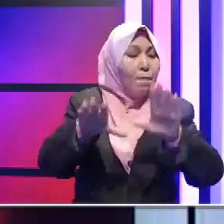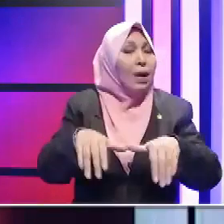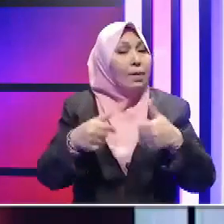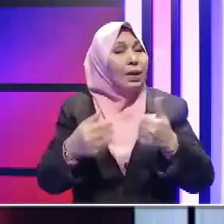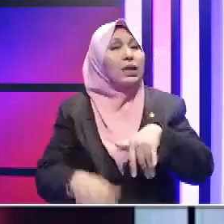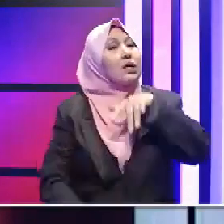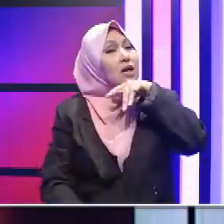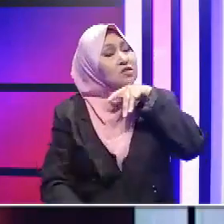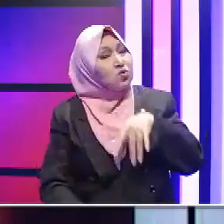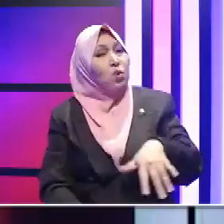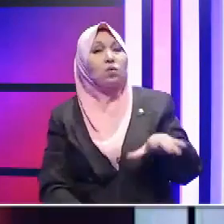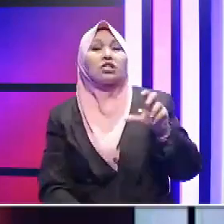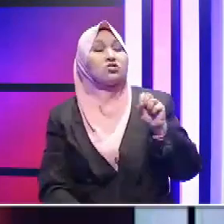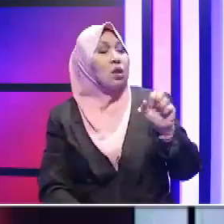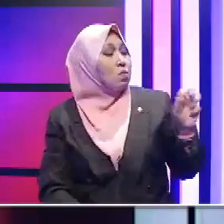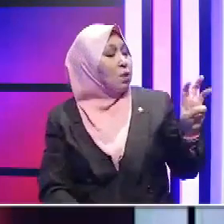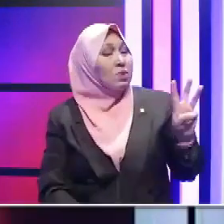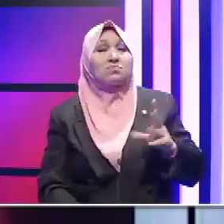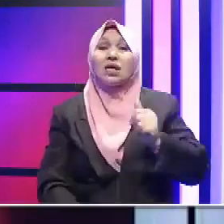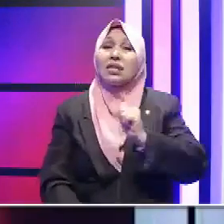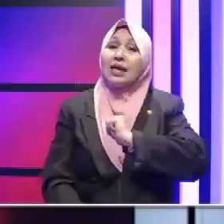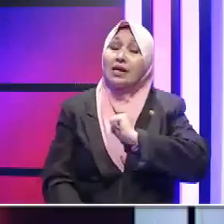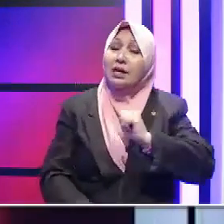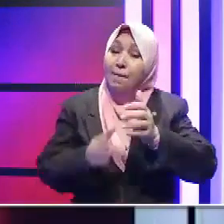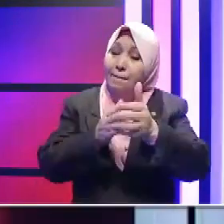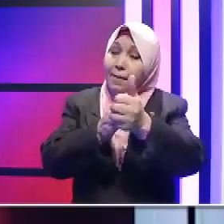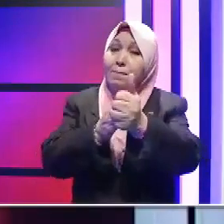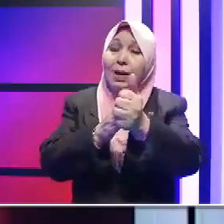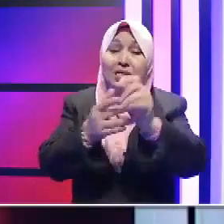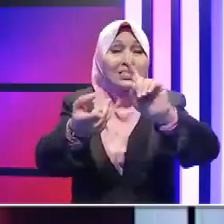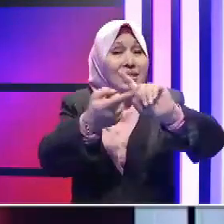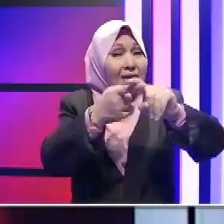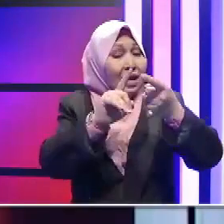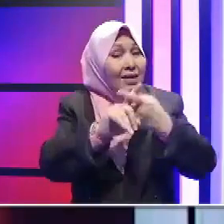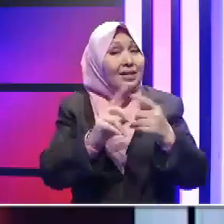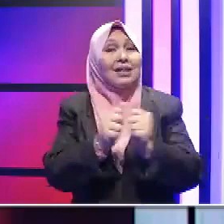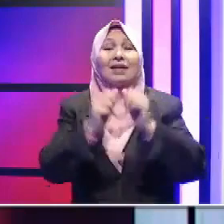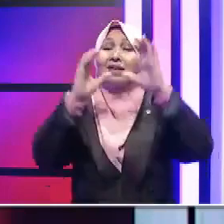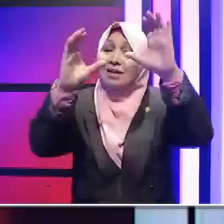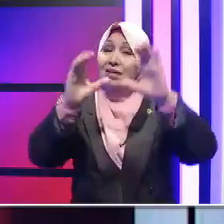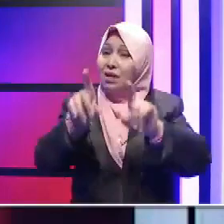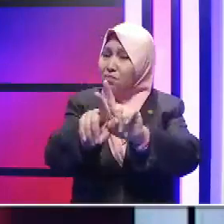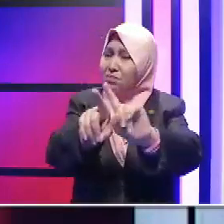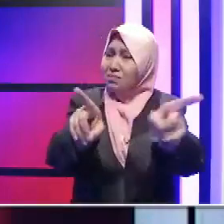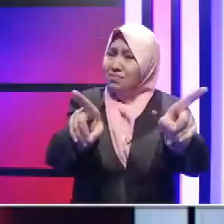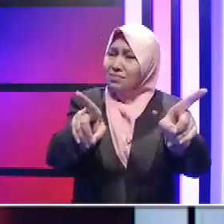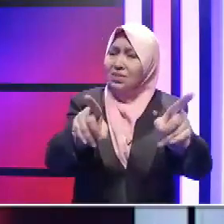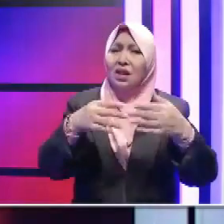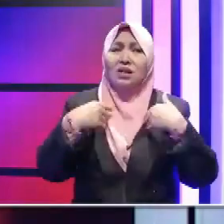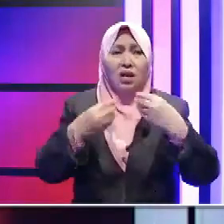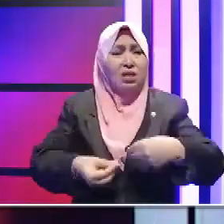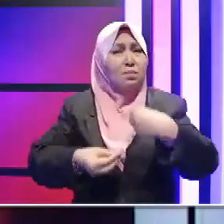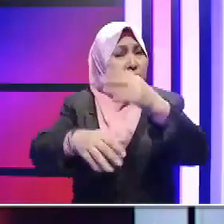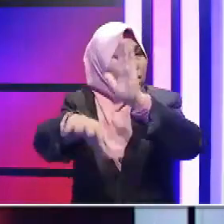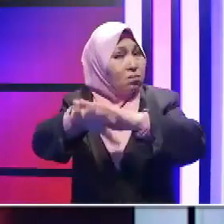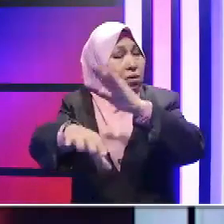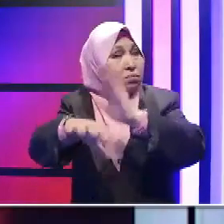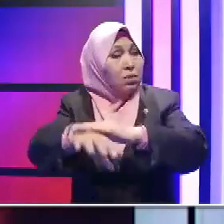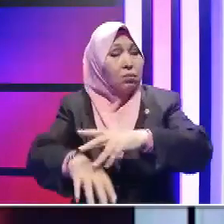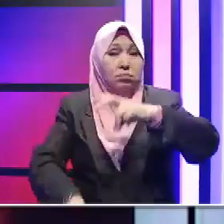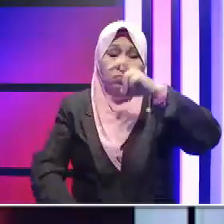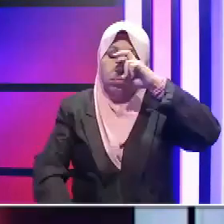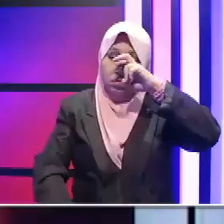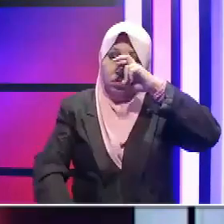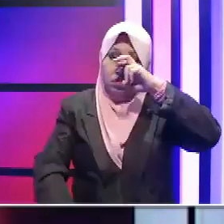Rasulullah Shallallahu Alaihi Wasallam sendiri membimbing para sahabat dengan kaidah yang bergizi ada yang diberi teguran yang keras